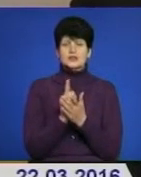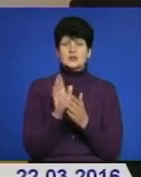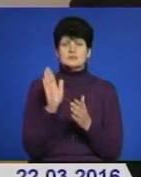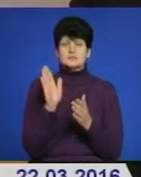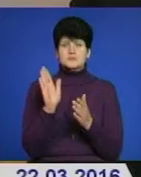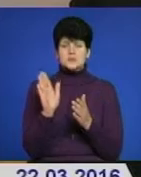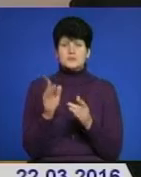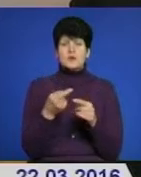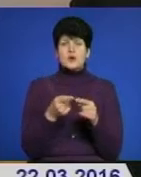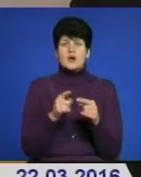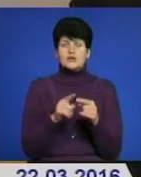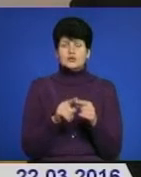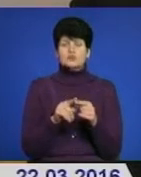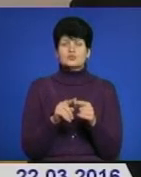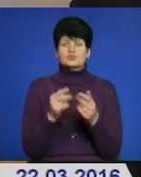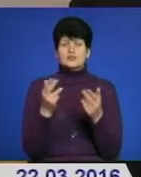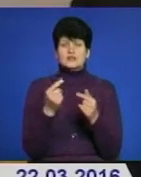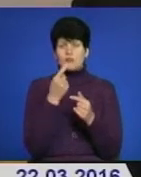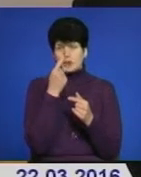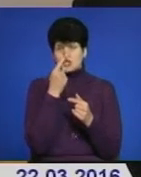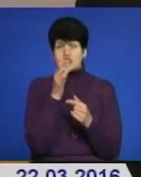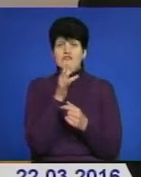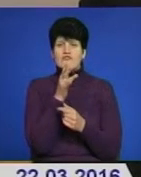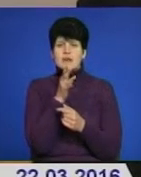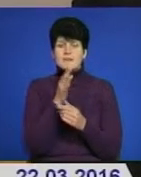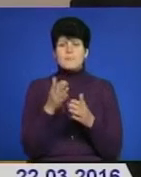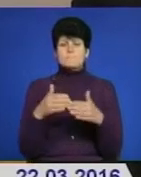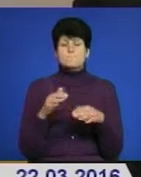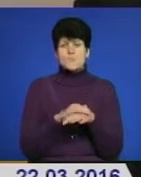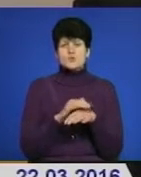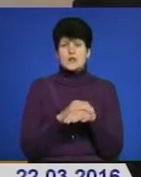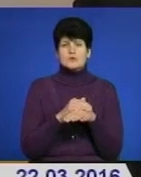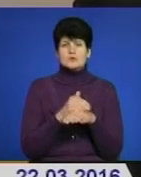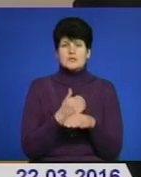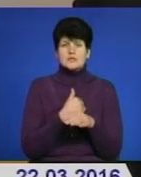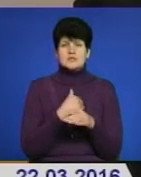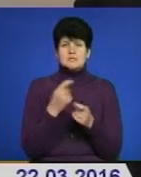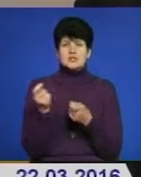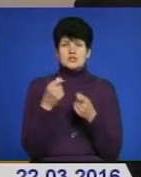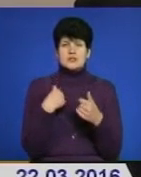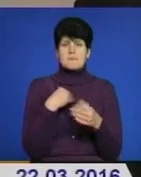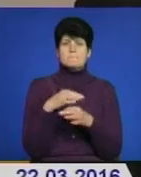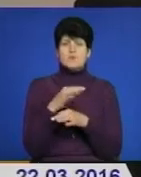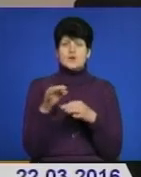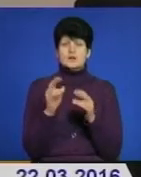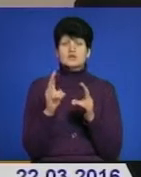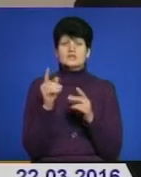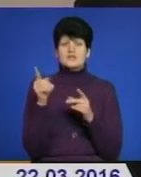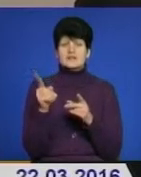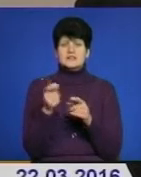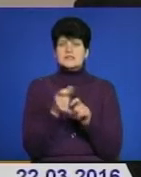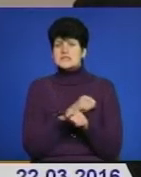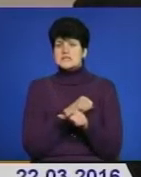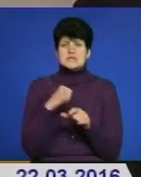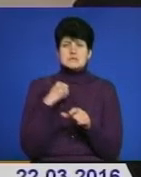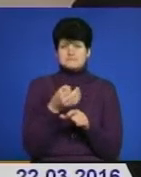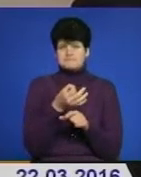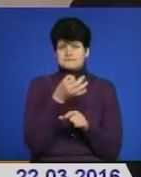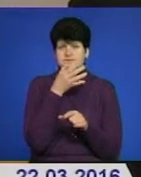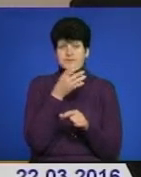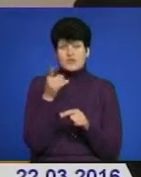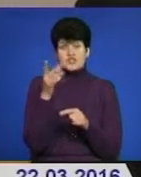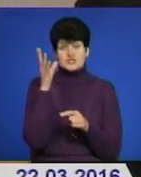Тому давайте в ближайшее время, пожалуйста, хотите, ви пришлите нам проект, который для вас самый симпатичный проект, который вы